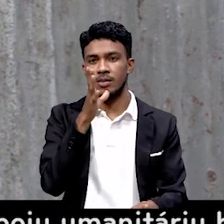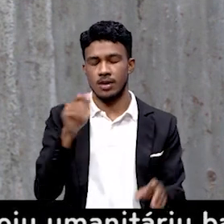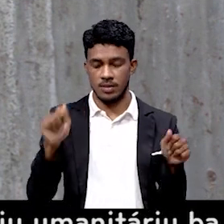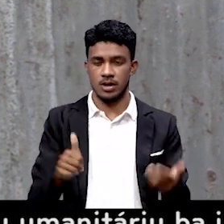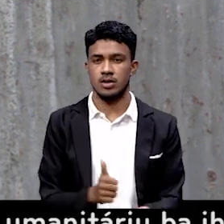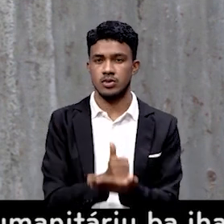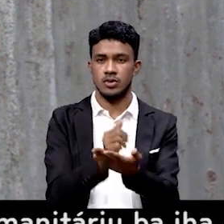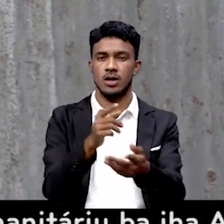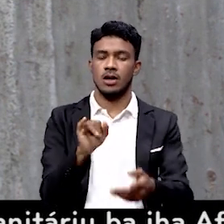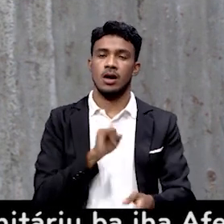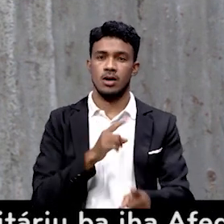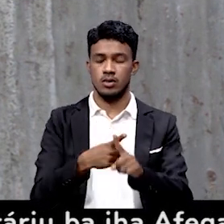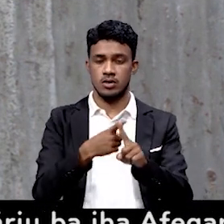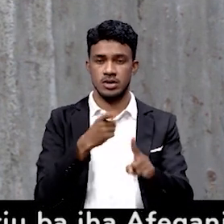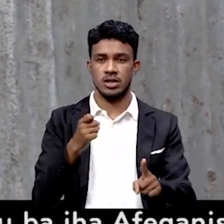SMP